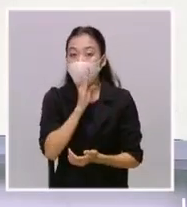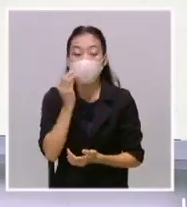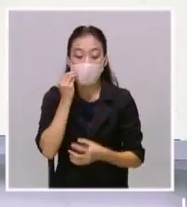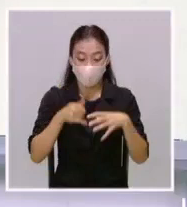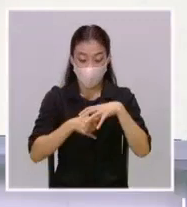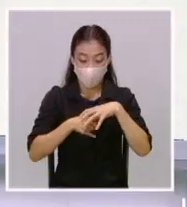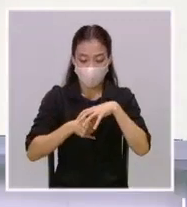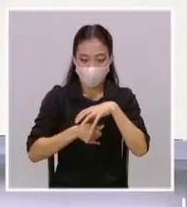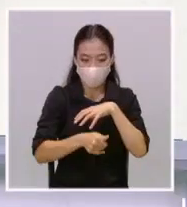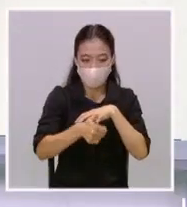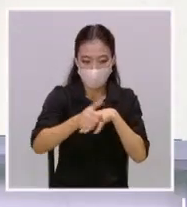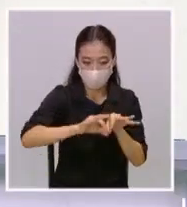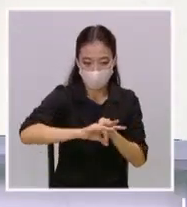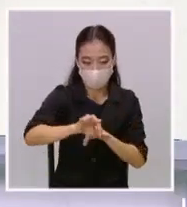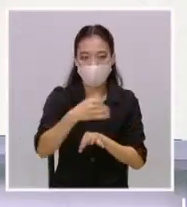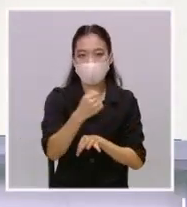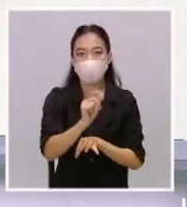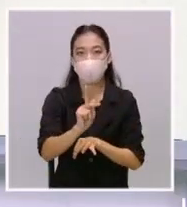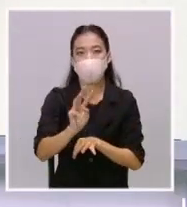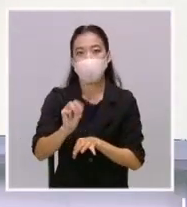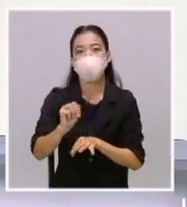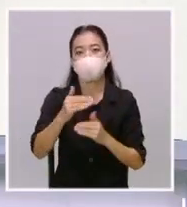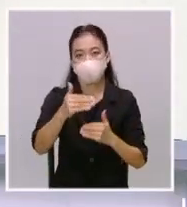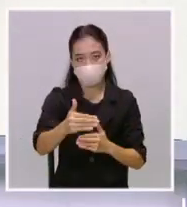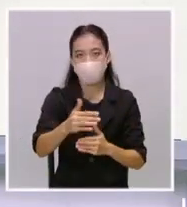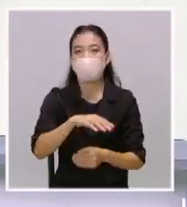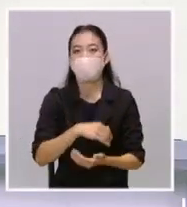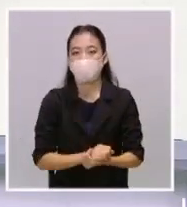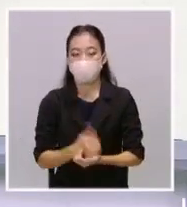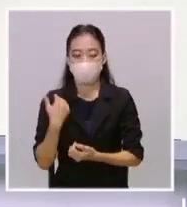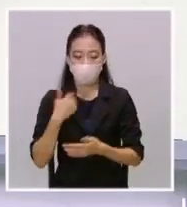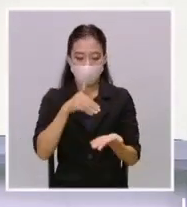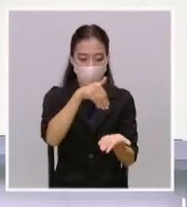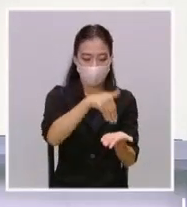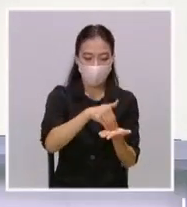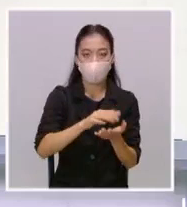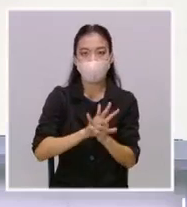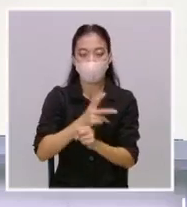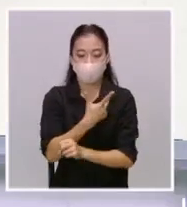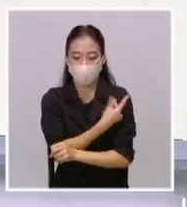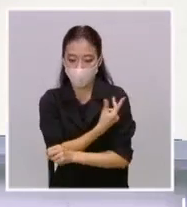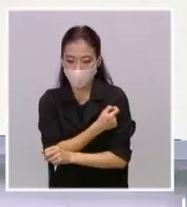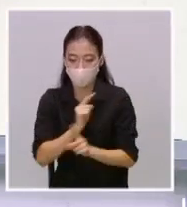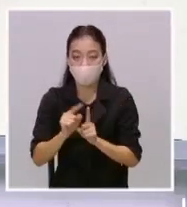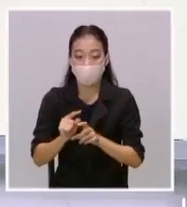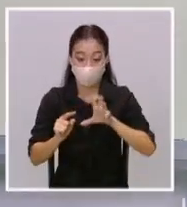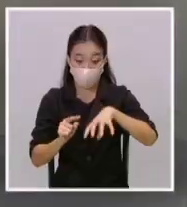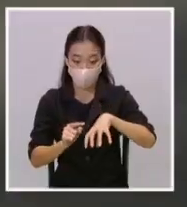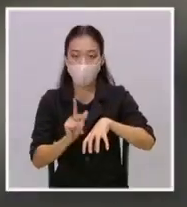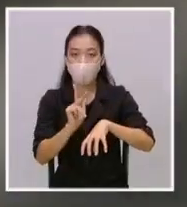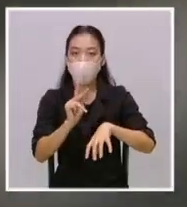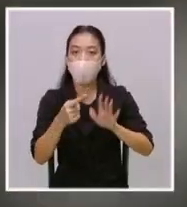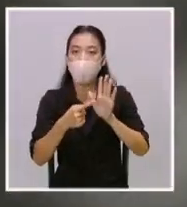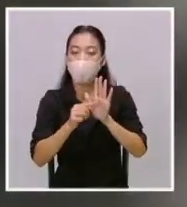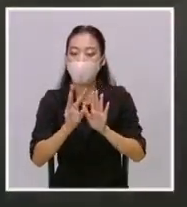ฐบาลค่ะเขาเตรียมที่จะตั้งศูนย์ฉีดวัคซีนขนาดใหญ่รอบกรุงกัวลาลัมเปอร์รวมถึงพื้นที่ใกล้เคียงด้วยนะคะร